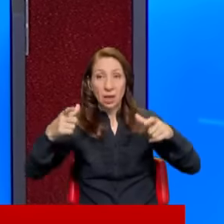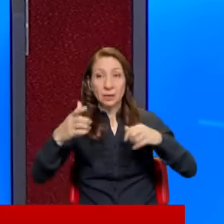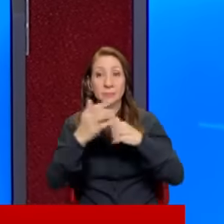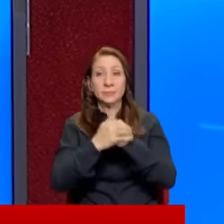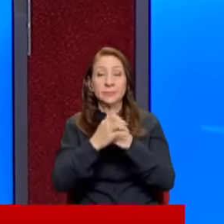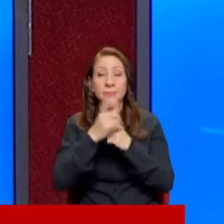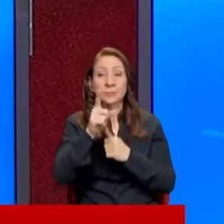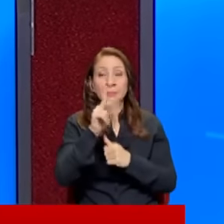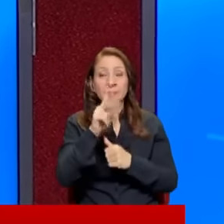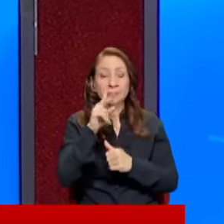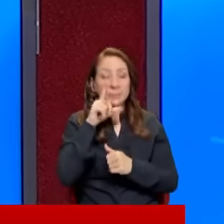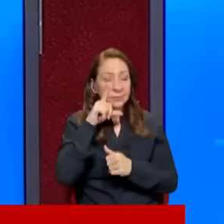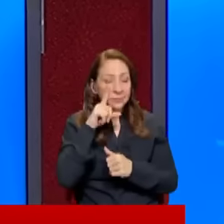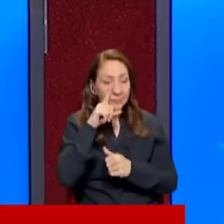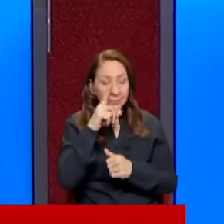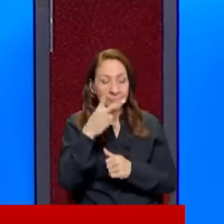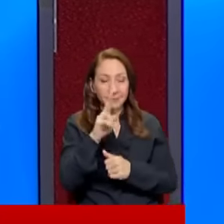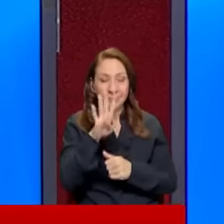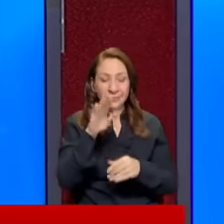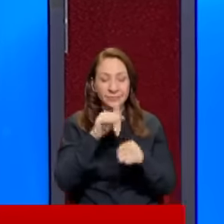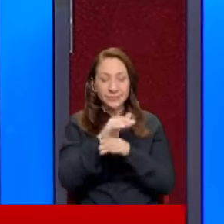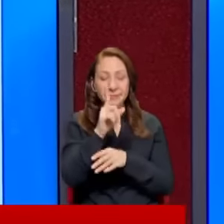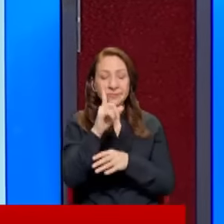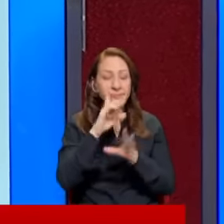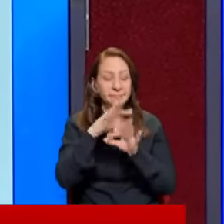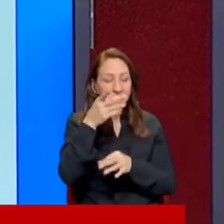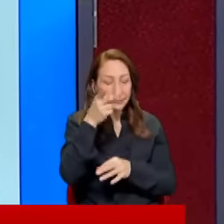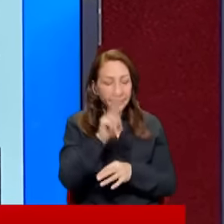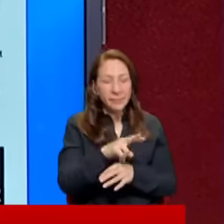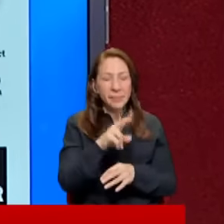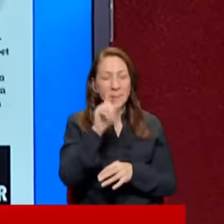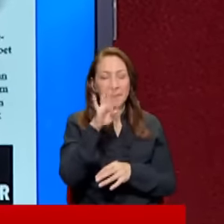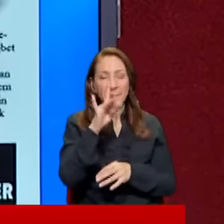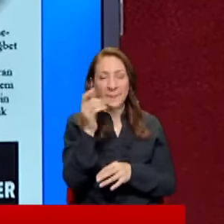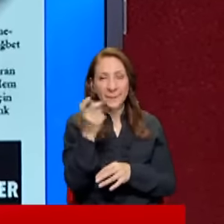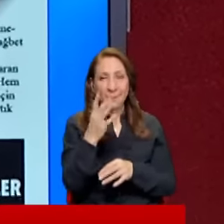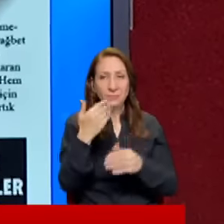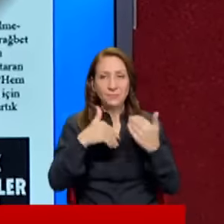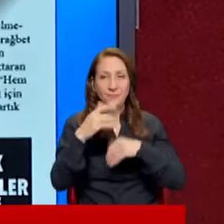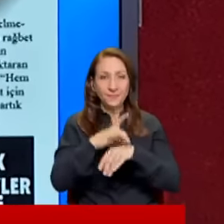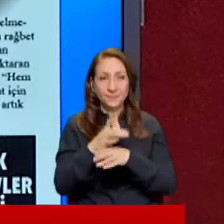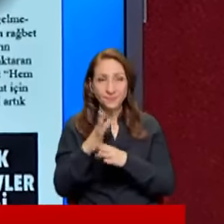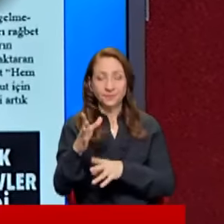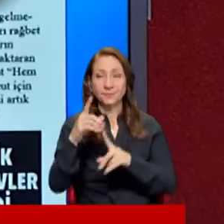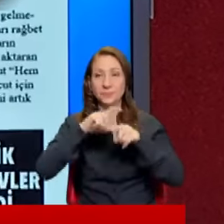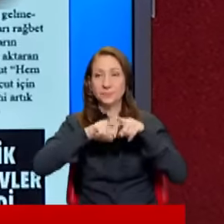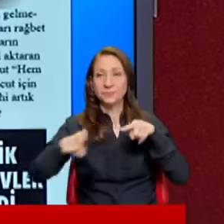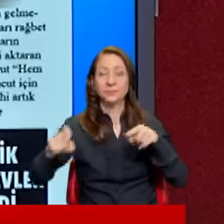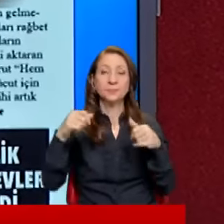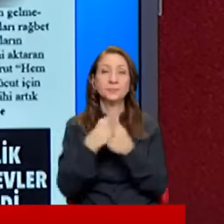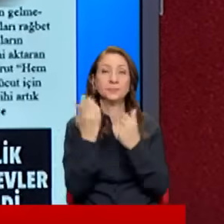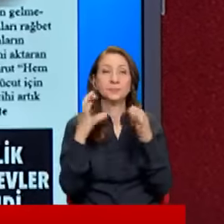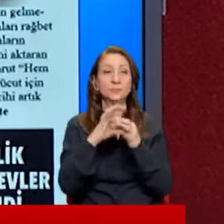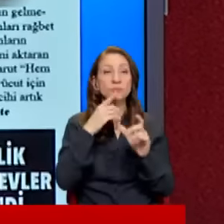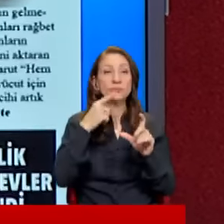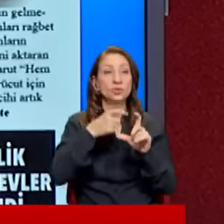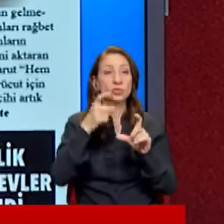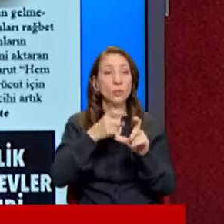Antalya'da 12 Nisan 2024'te yaşanan bir kişinin hayatını kaybettiği 14 kişinin yaralandığı teleferik kazası ile ilgili